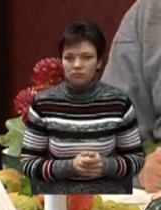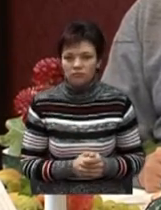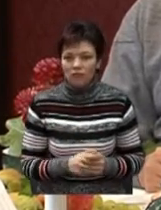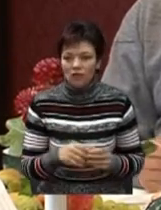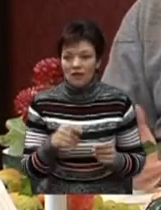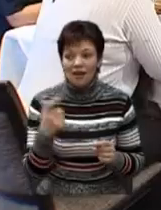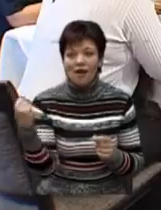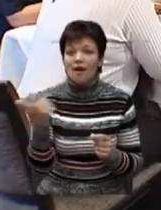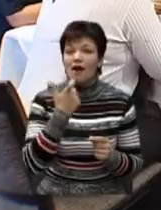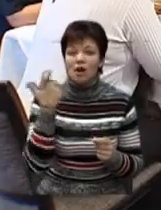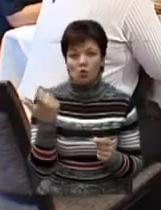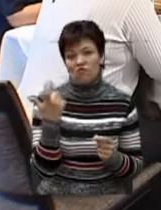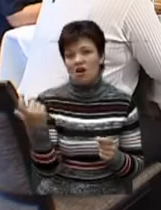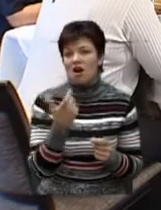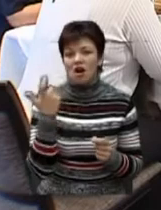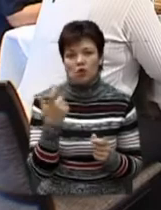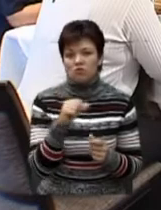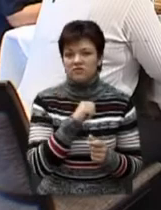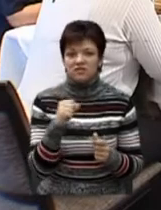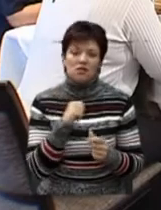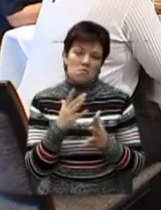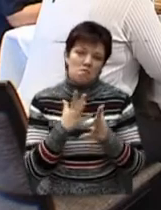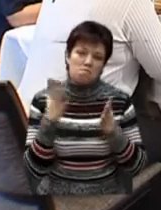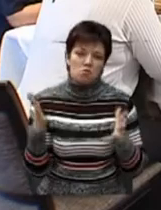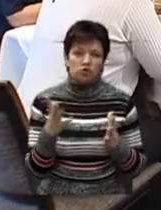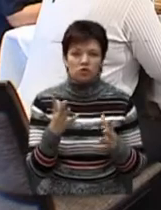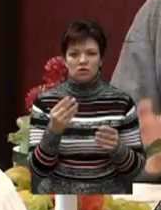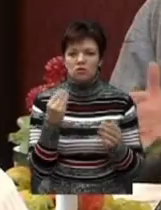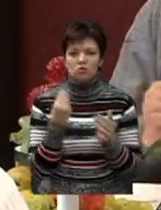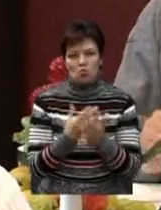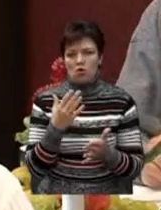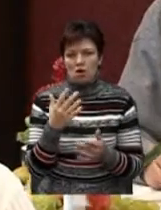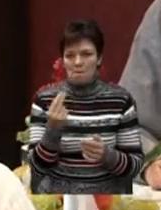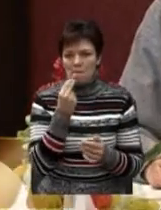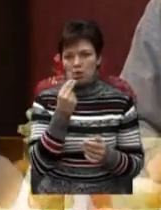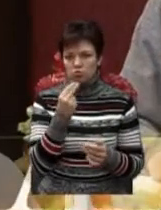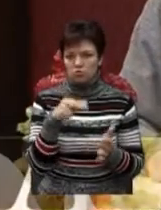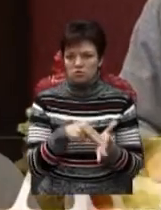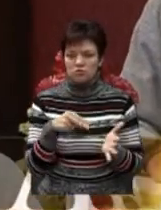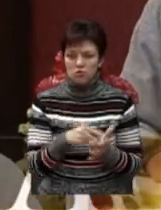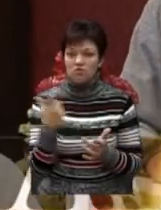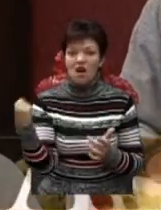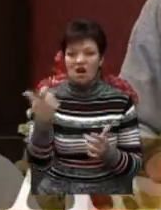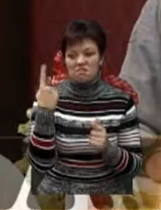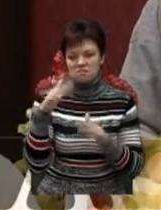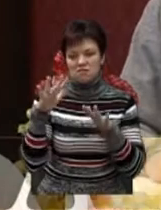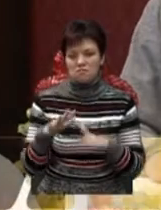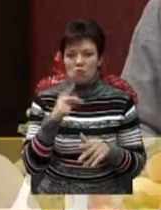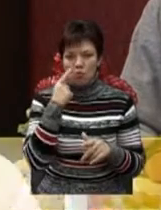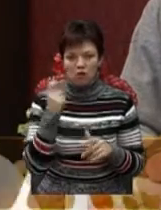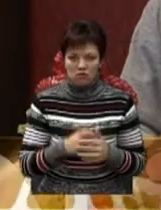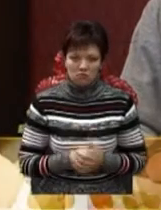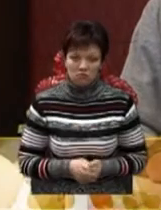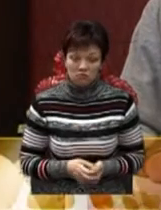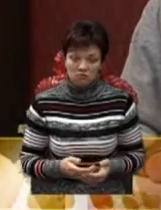росту цен. То есть самая дорогая у нас получается жизнь по продуктам питания. Возникает вопрос. Это первая часть. Знаете о том,